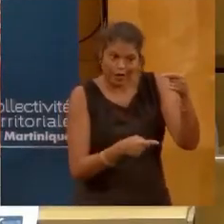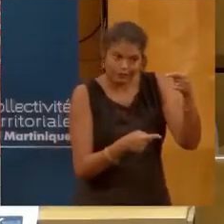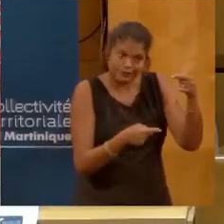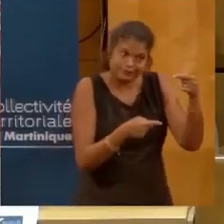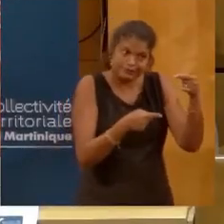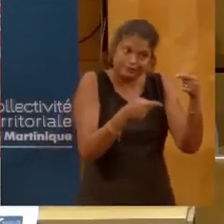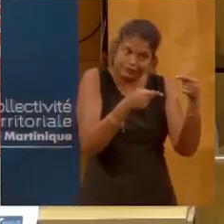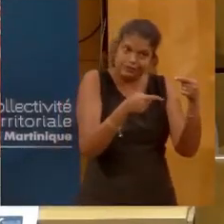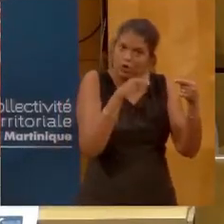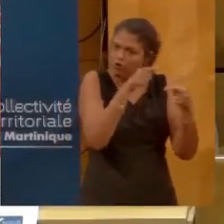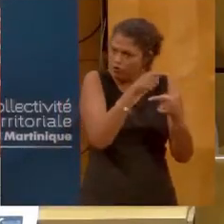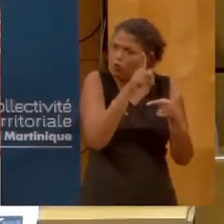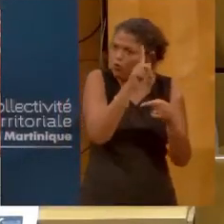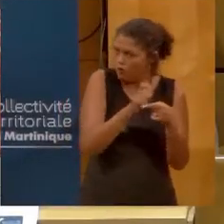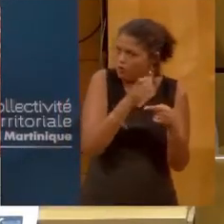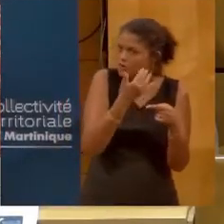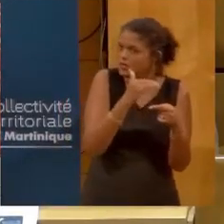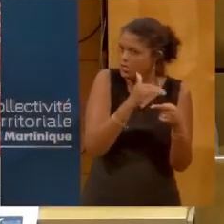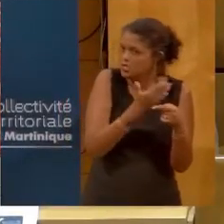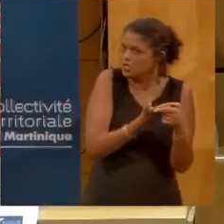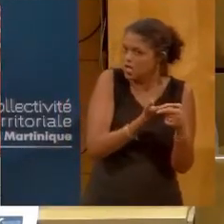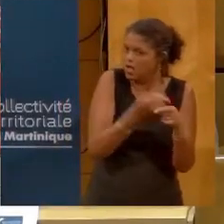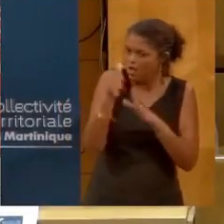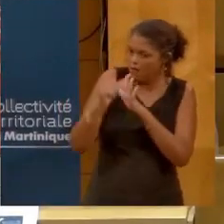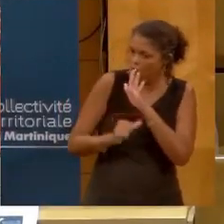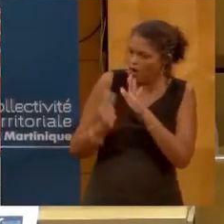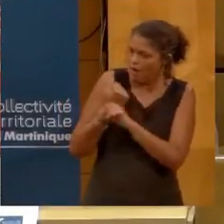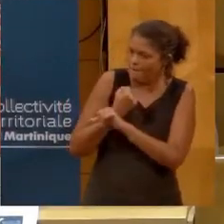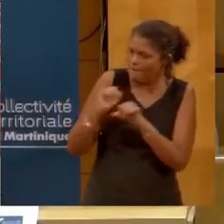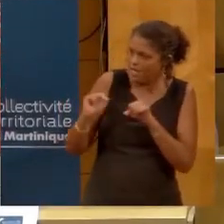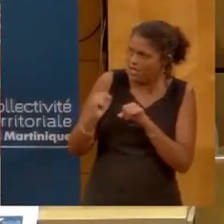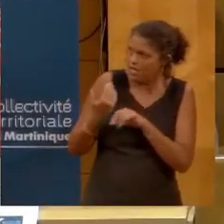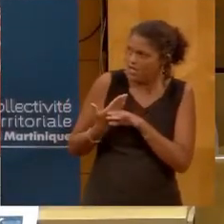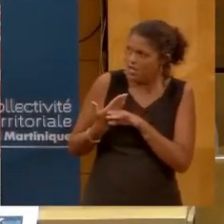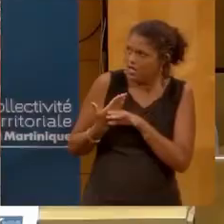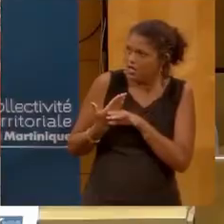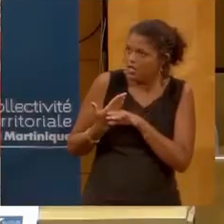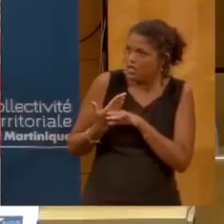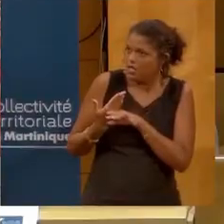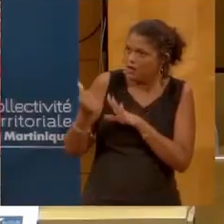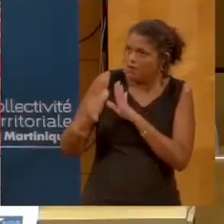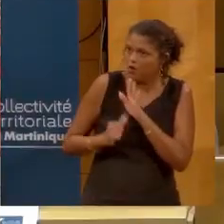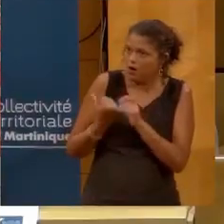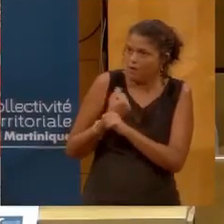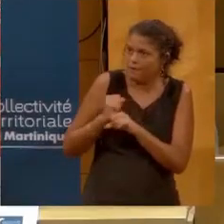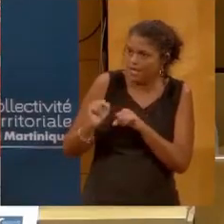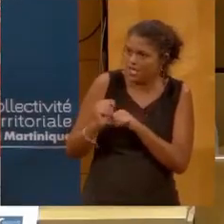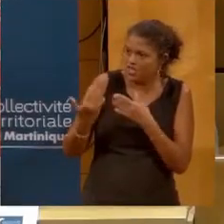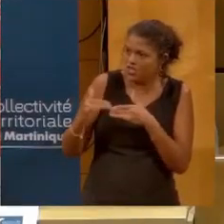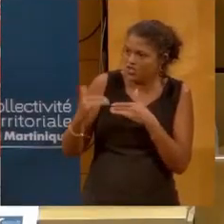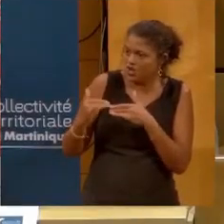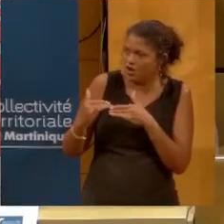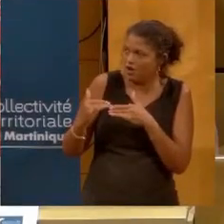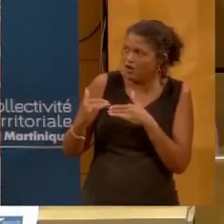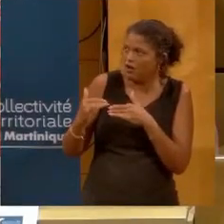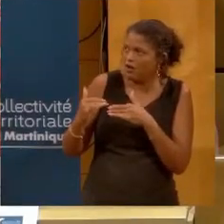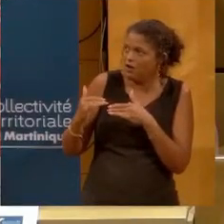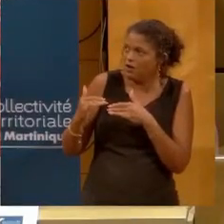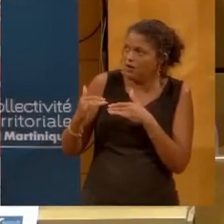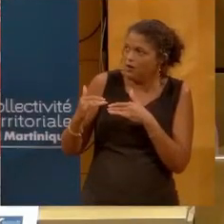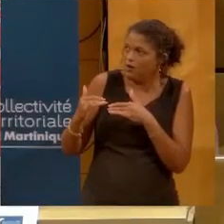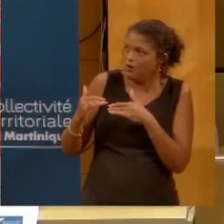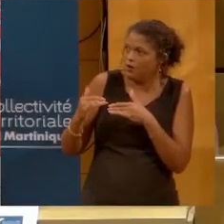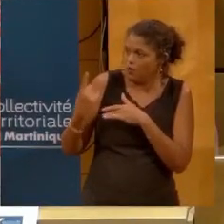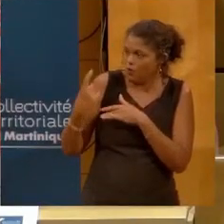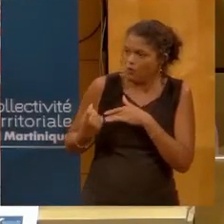déjà commencé, puisque au mois de mai, on l'a appelé hier, le mois de mai, vous avez déjà commencé, alors que